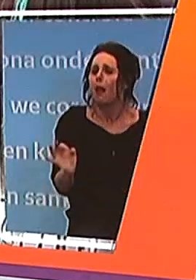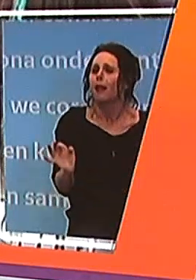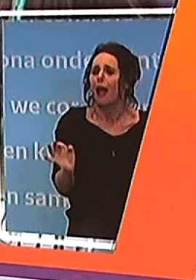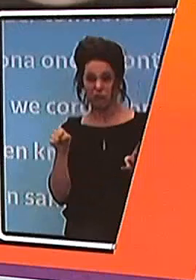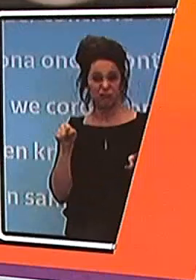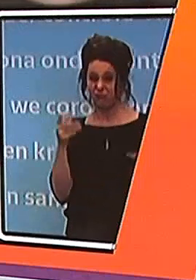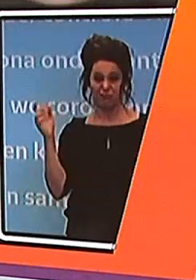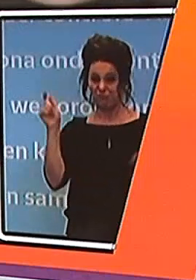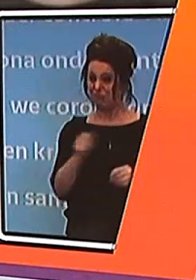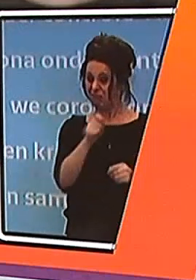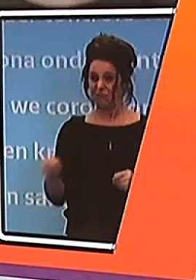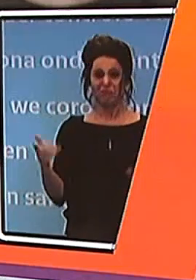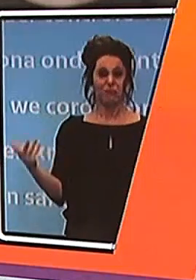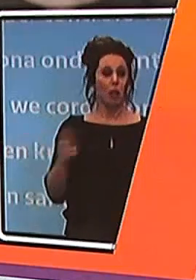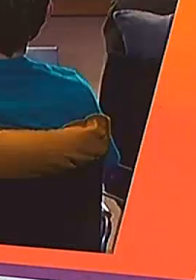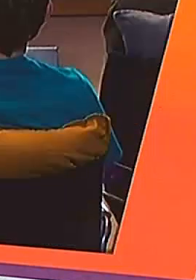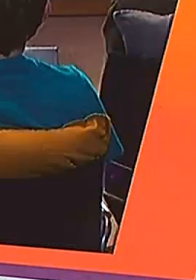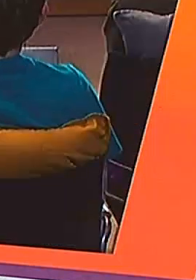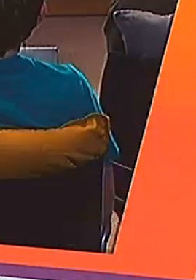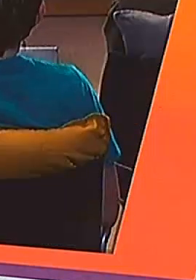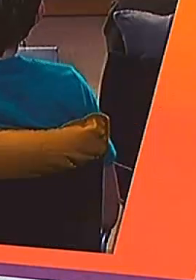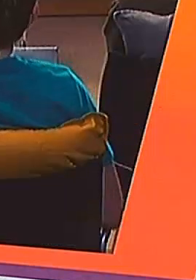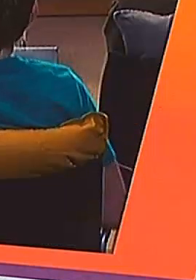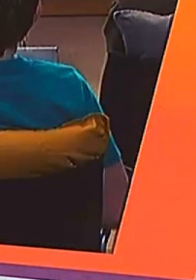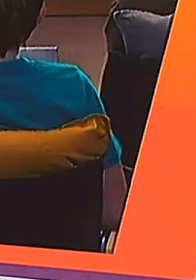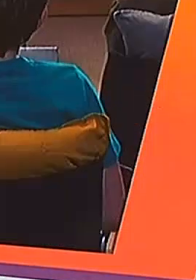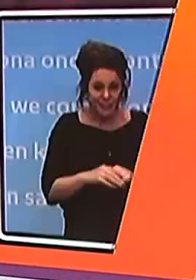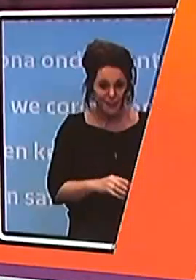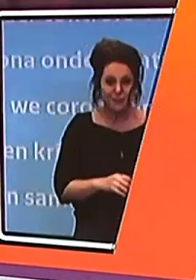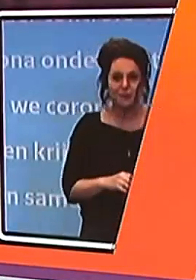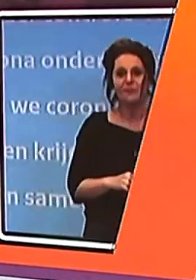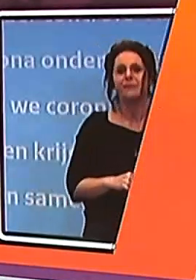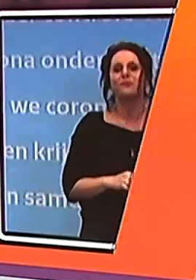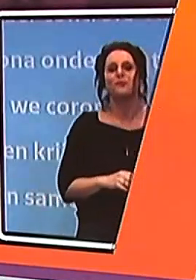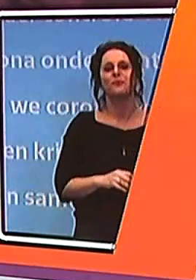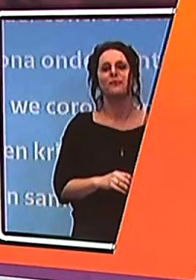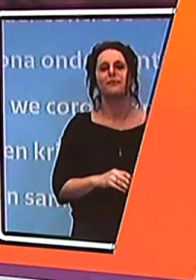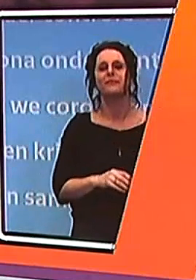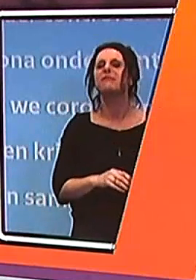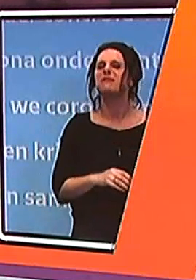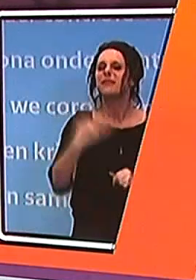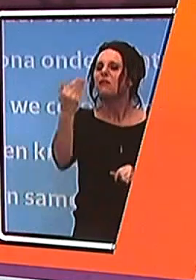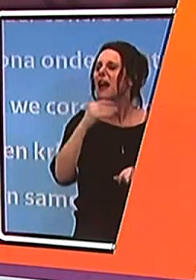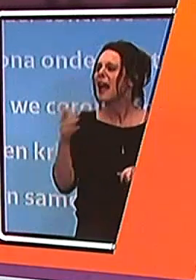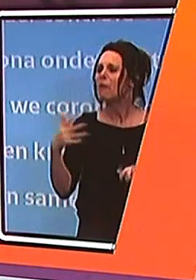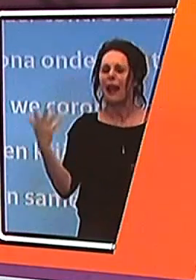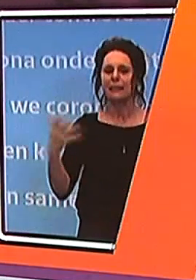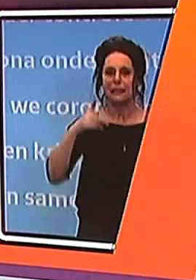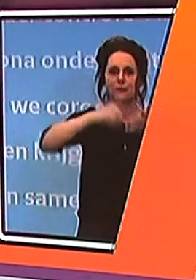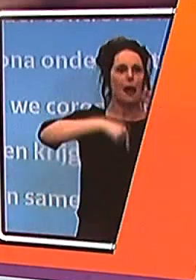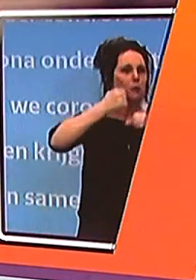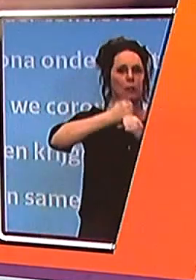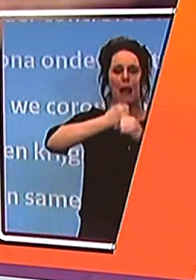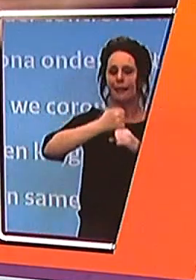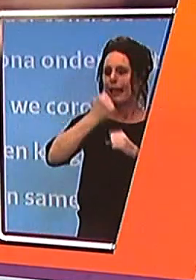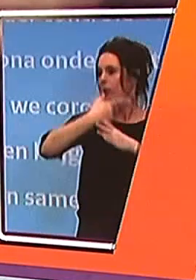Youth Journal odgovarjala izključno na vprašanja otrok o novem koronavirusu. Našim nizozemskim kolegom so mladi poslali več